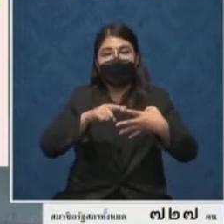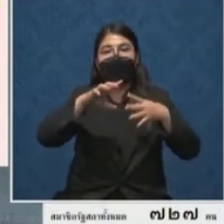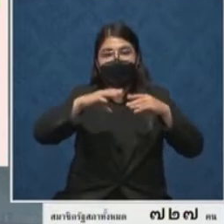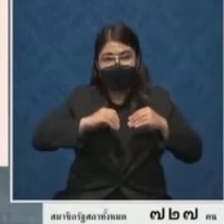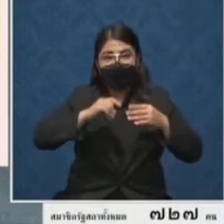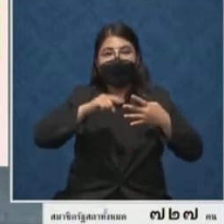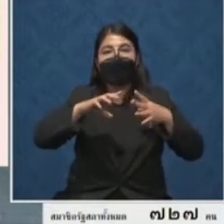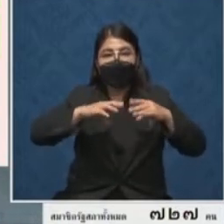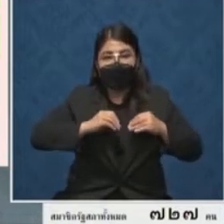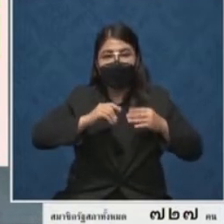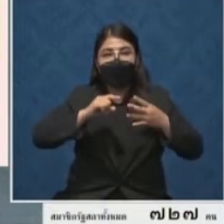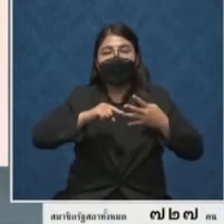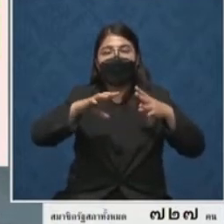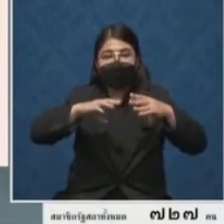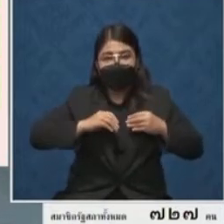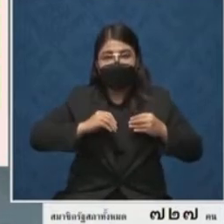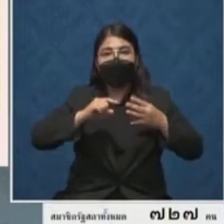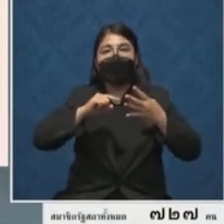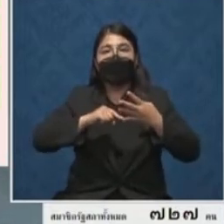การ4รับหลักการครับ